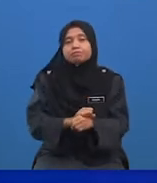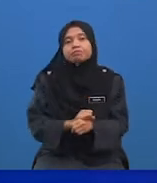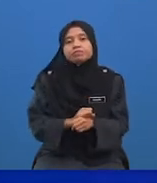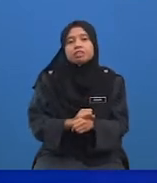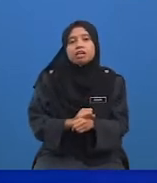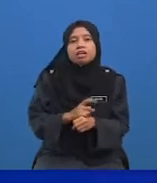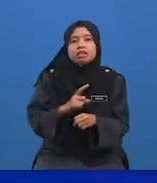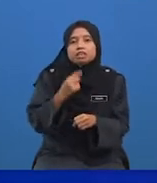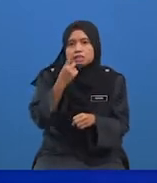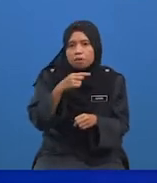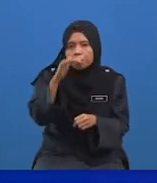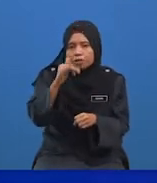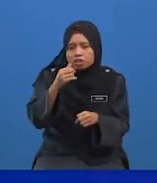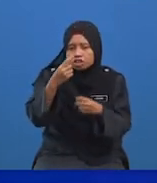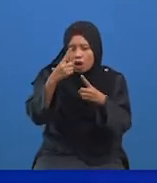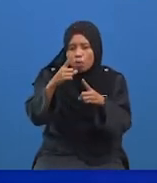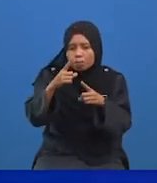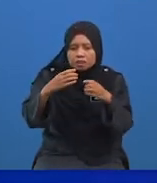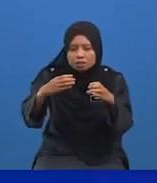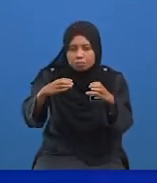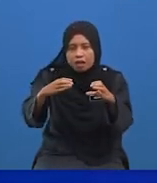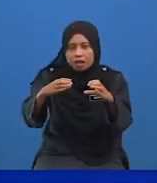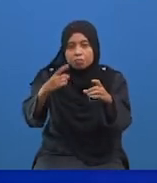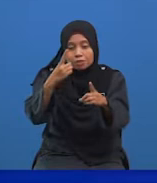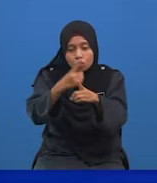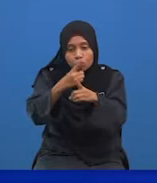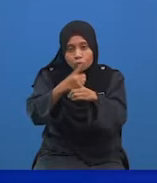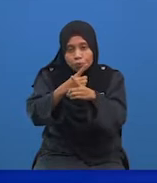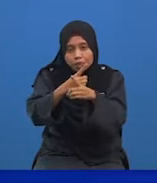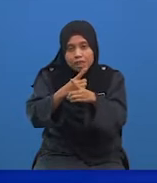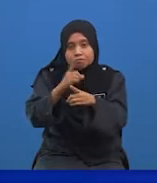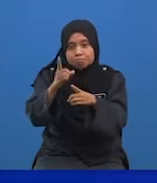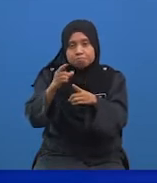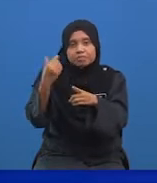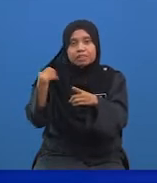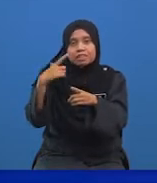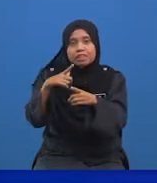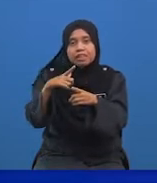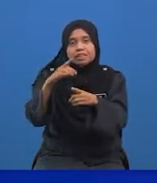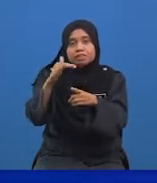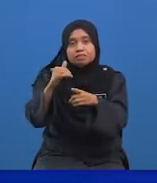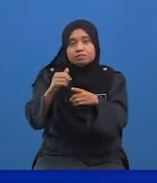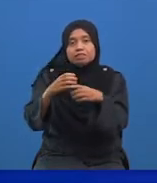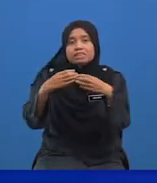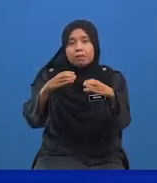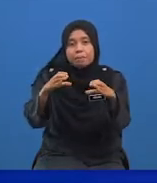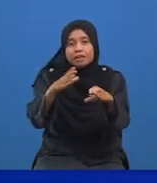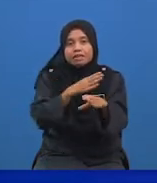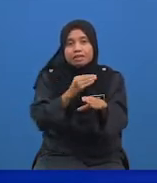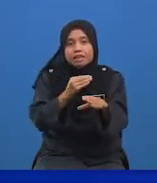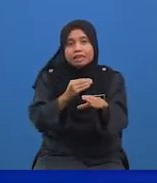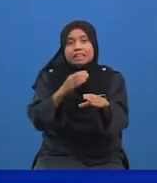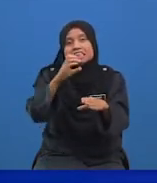di mana siapa yang menjawab soalan dengan betul, dia adalah seorang yang cepat